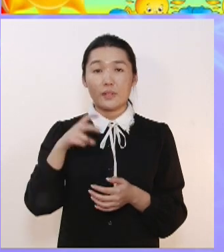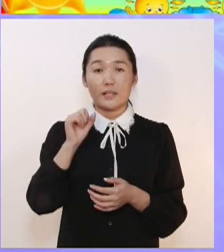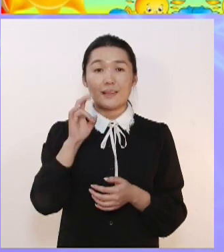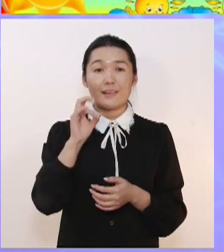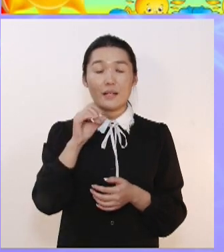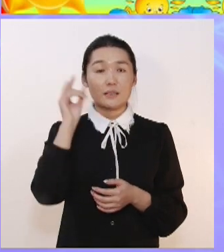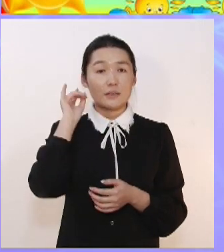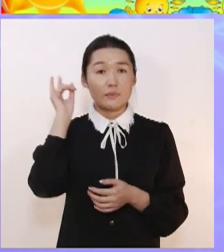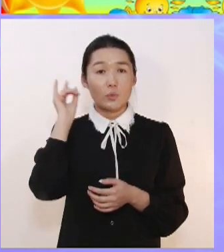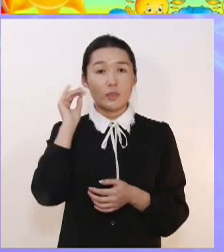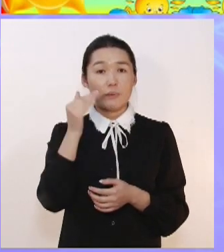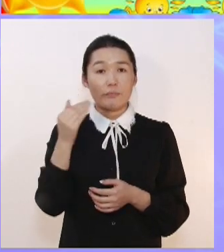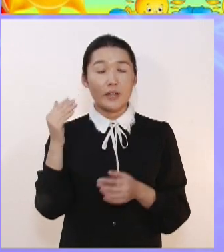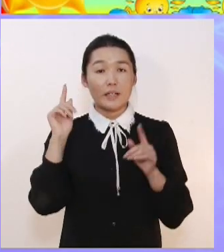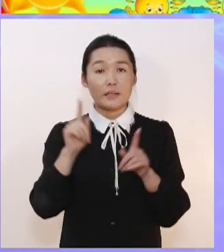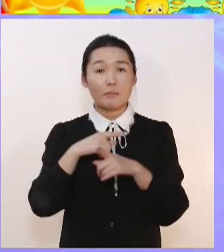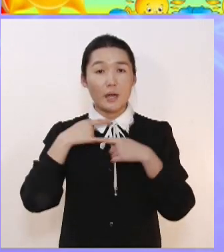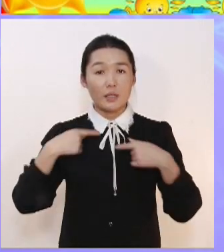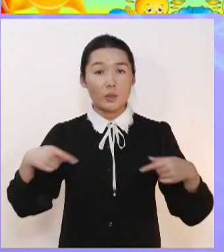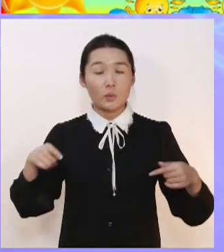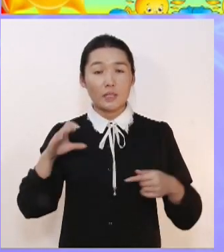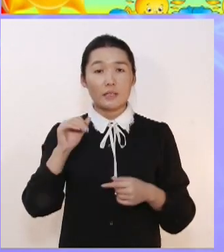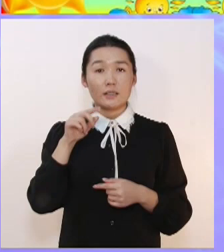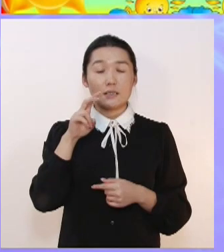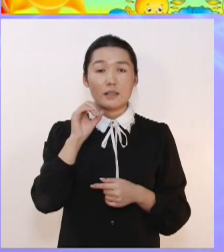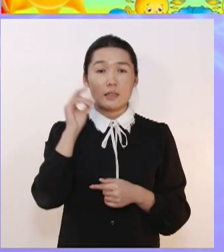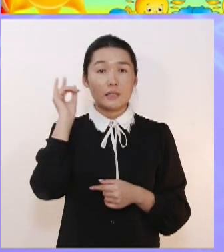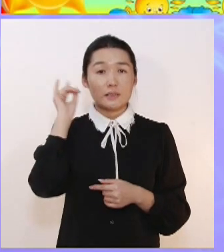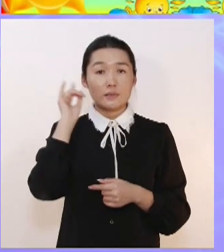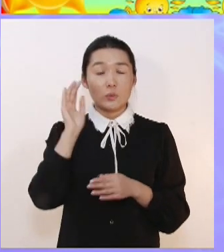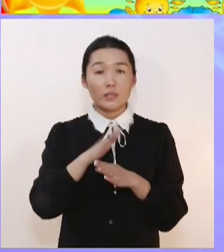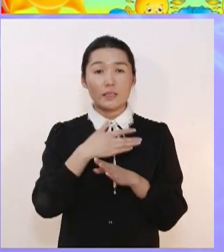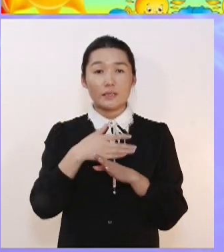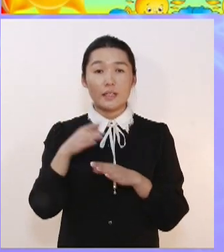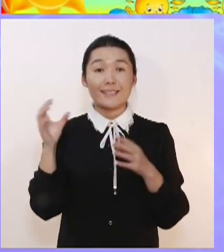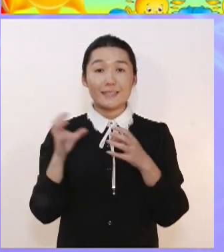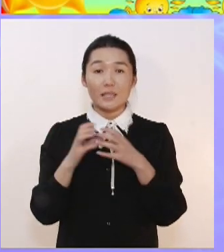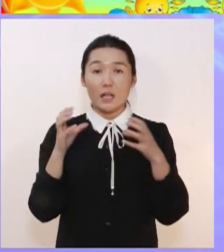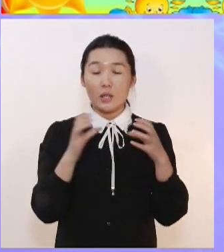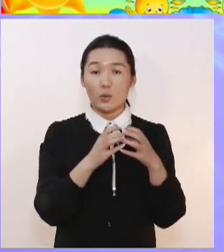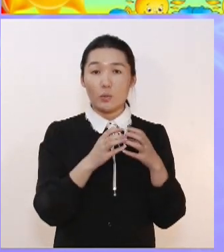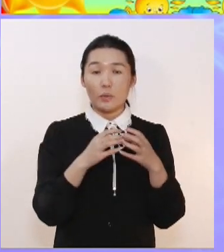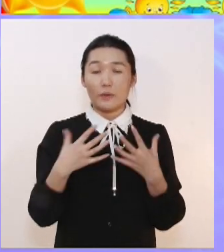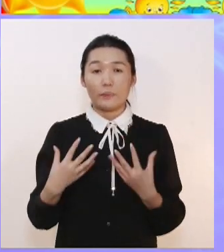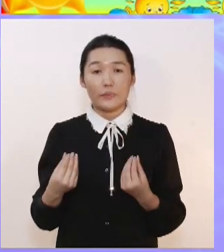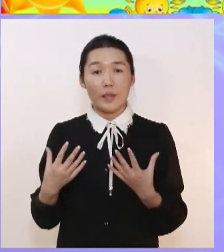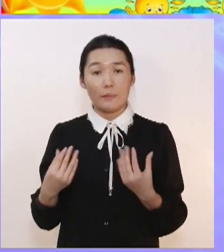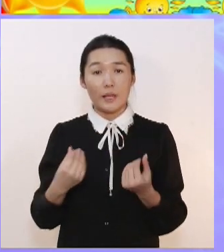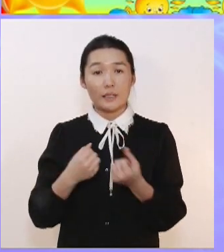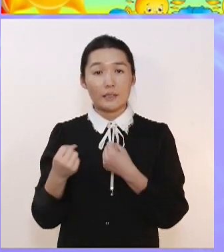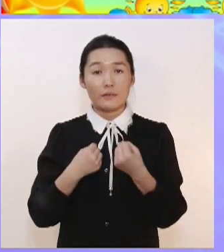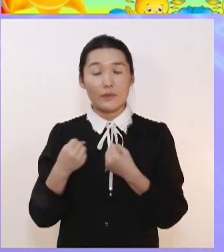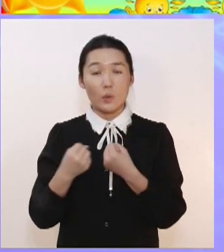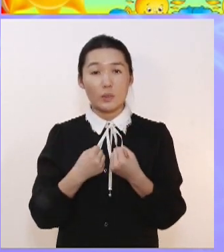Гласные звуки, они поются. Согласные звуки делятся на группы, на мягкие и